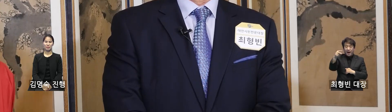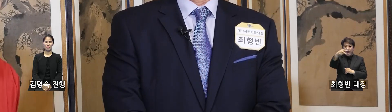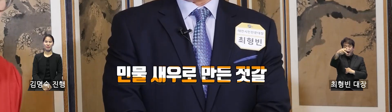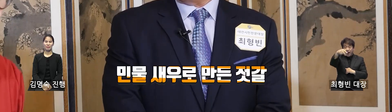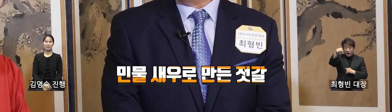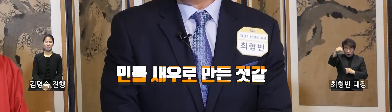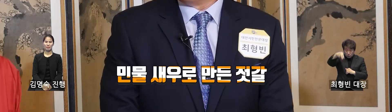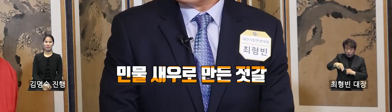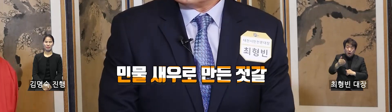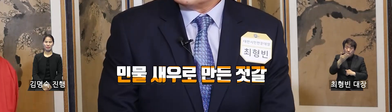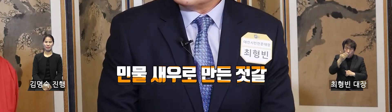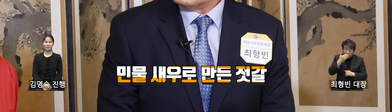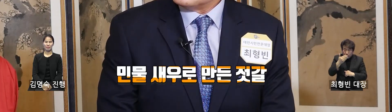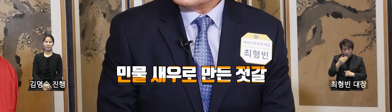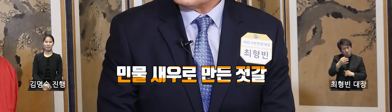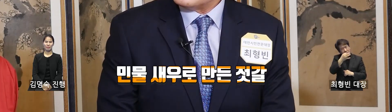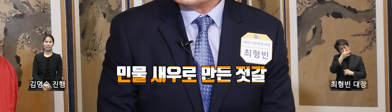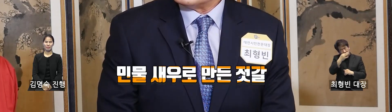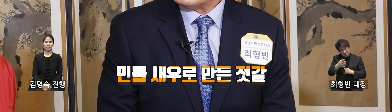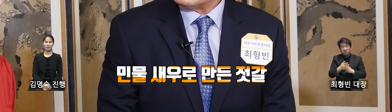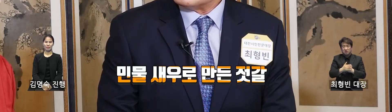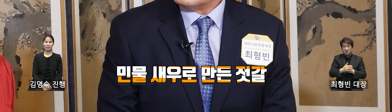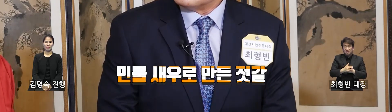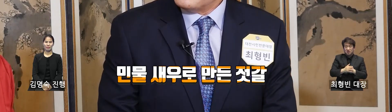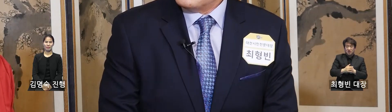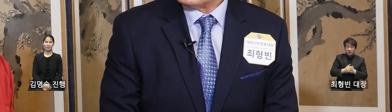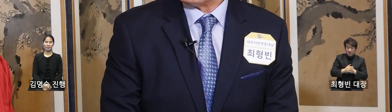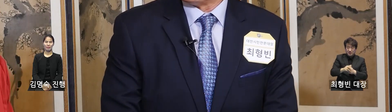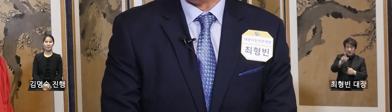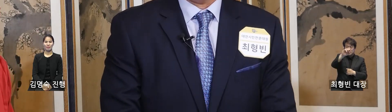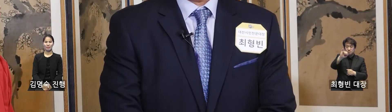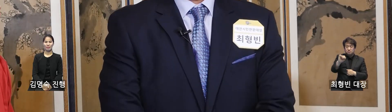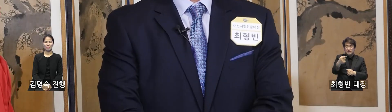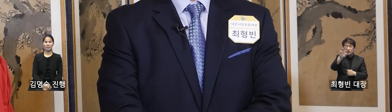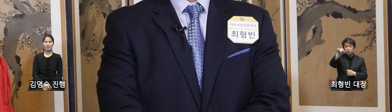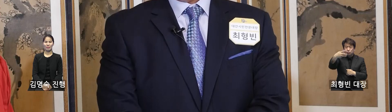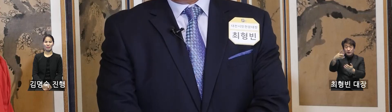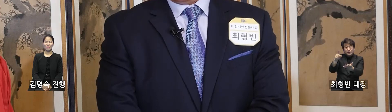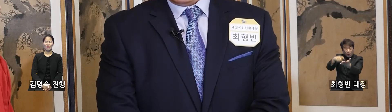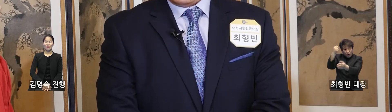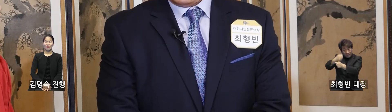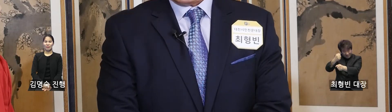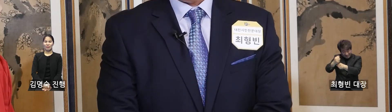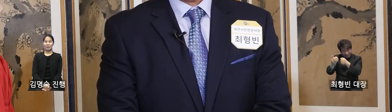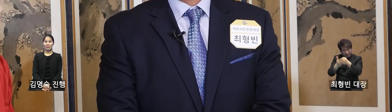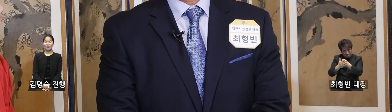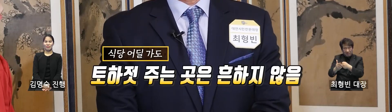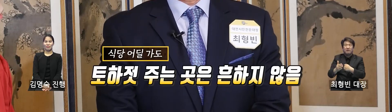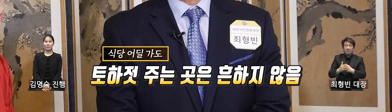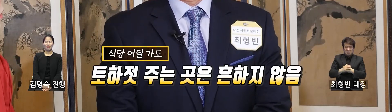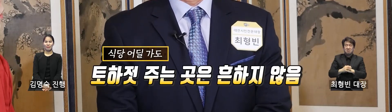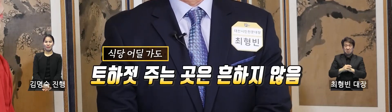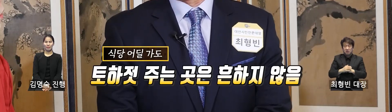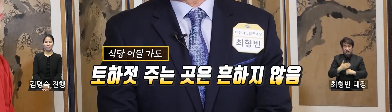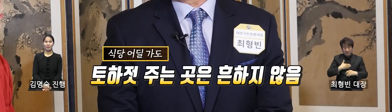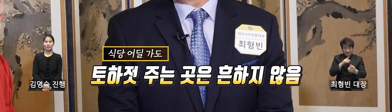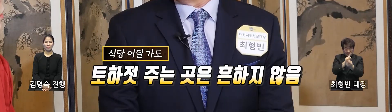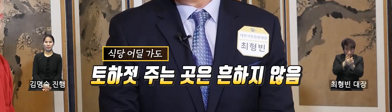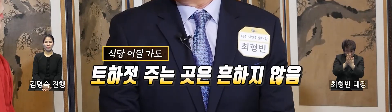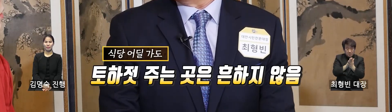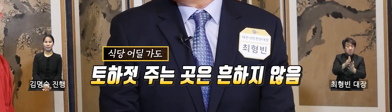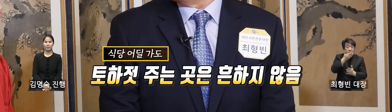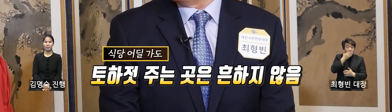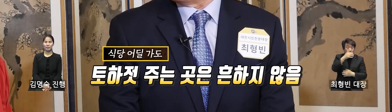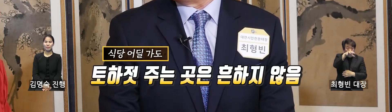힘든 인물 3 으로 만든 거죠 이게 토 아저씨라는 그래서 실질적으로 이래요 저희들이 이렇게 식당을 가봐도 토하젓